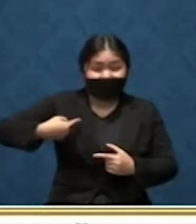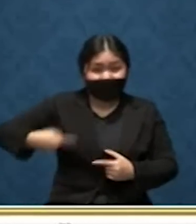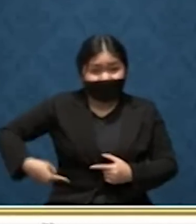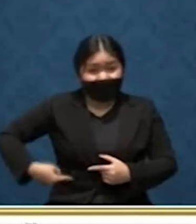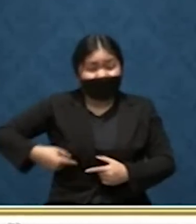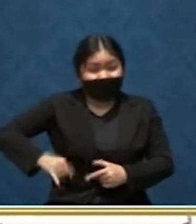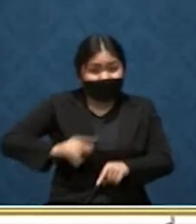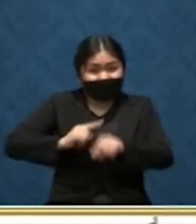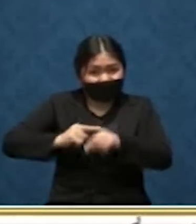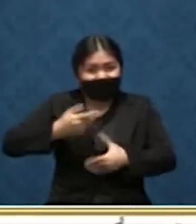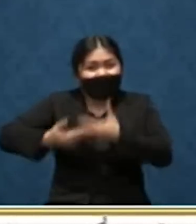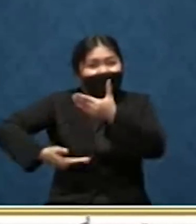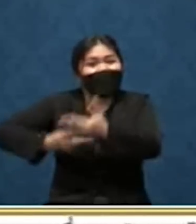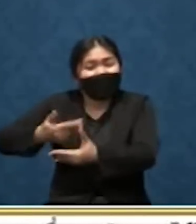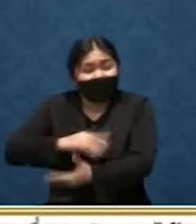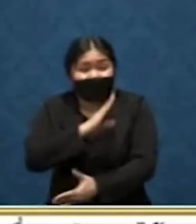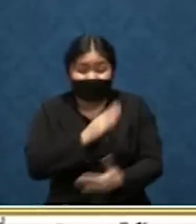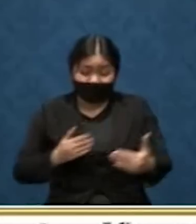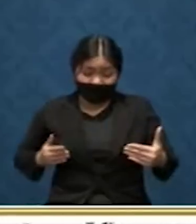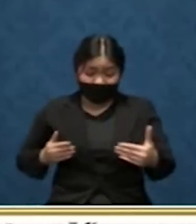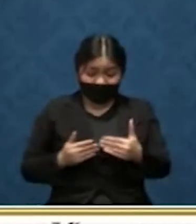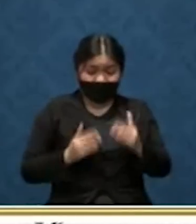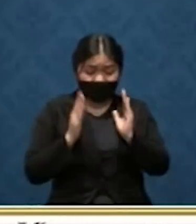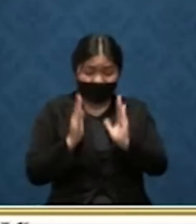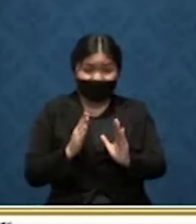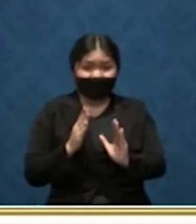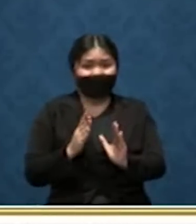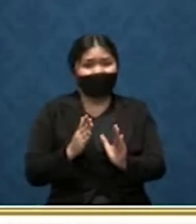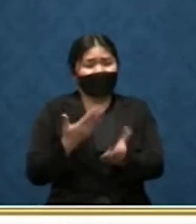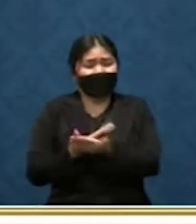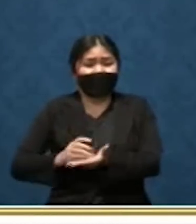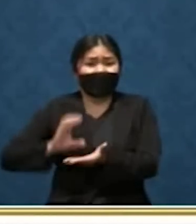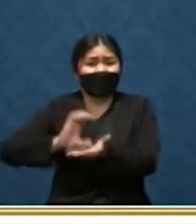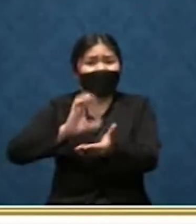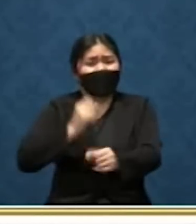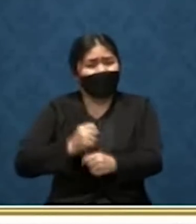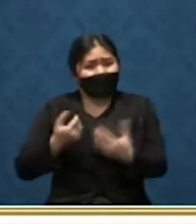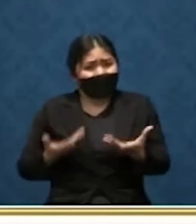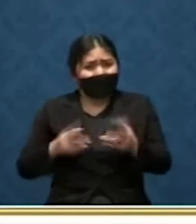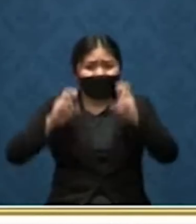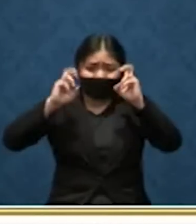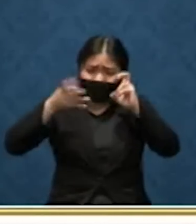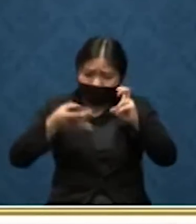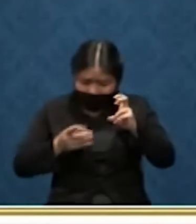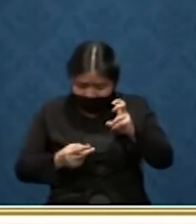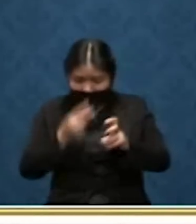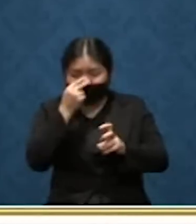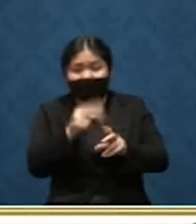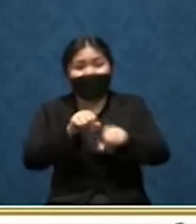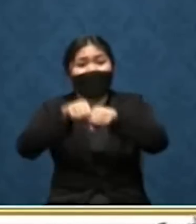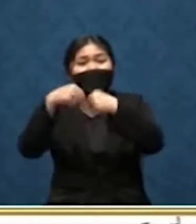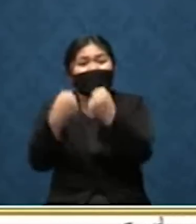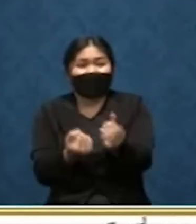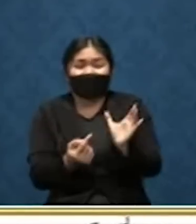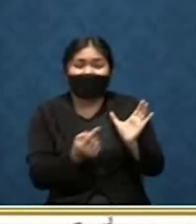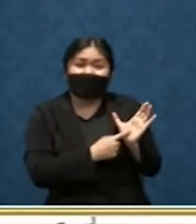านให้ใคร ๆ มาลงทุแบบนี้เขาจะมาลงทุนกั เรองอะไรครทปทานมาดูกที่สมาคมนิดนง